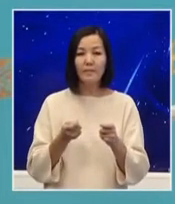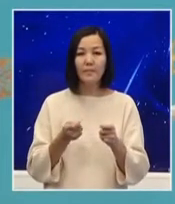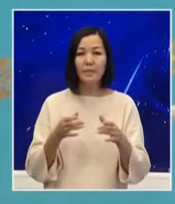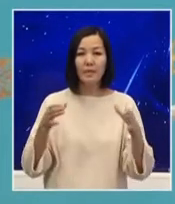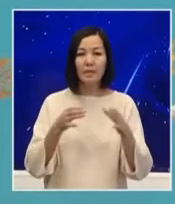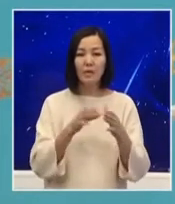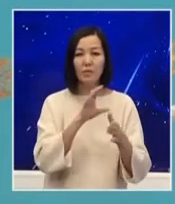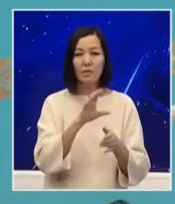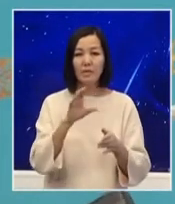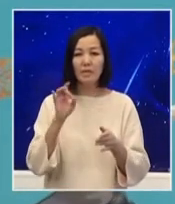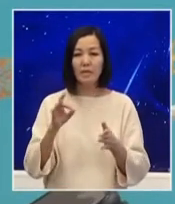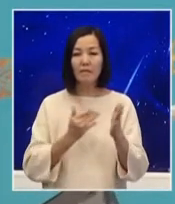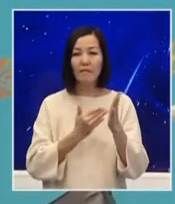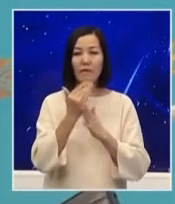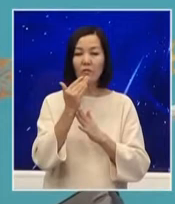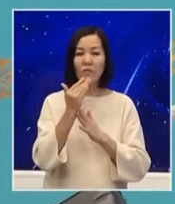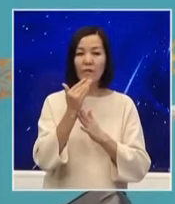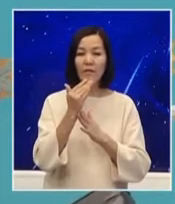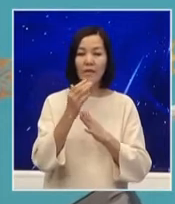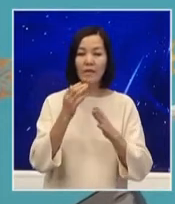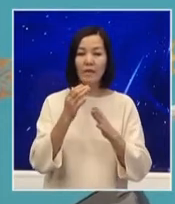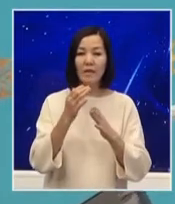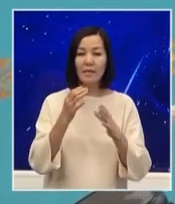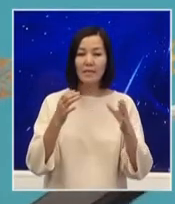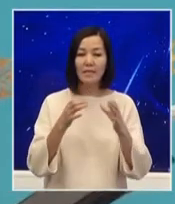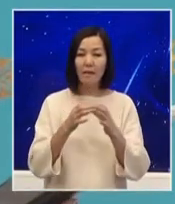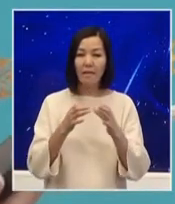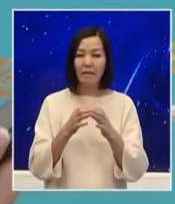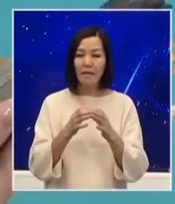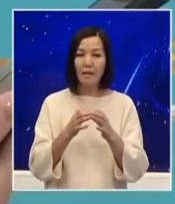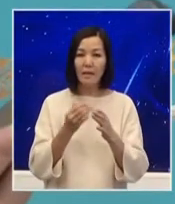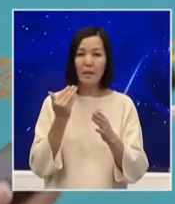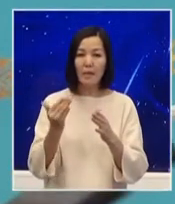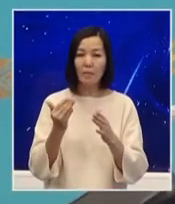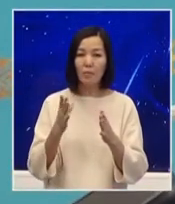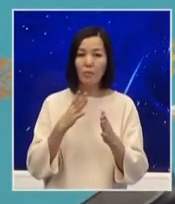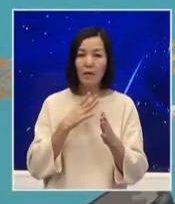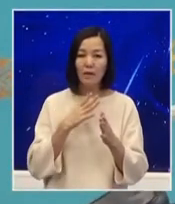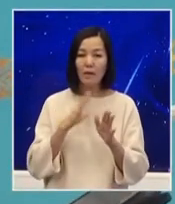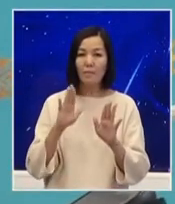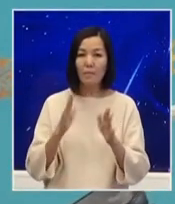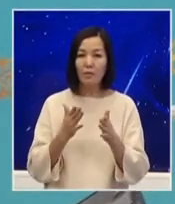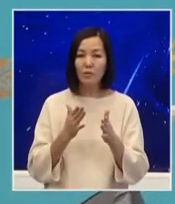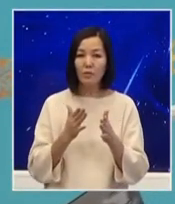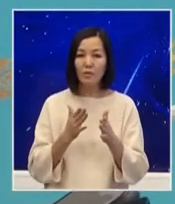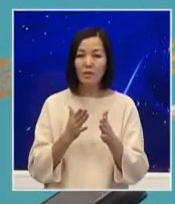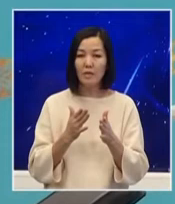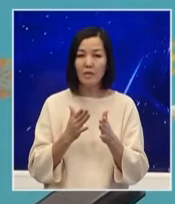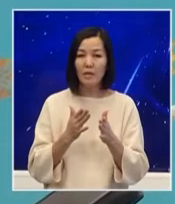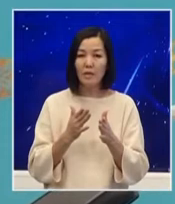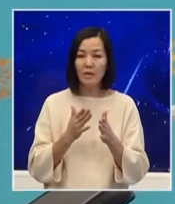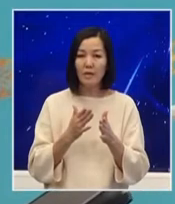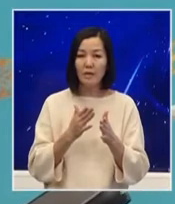Союз Республик Верховного Совета. И ему так получилось провидцу и Богу,